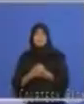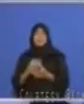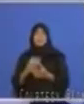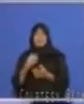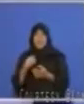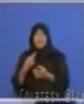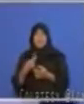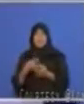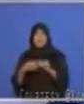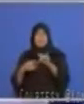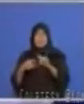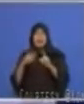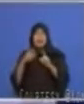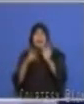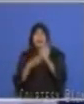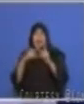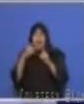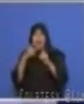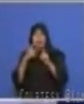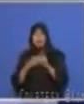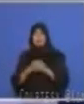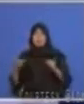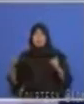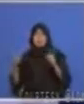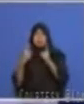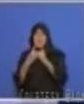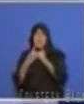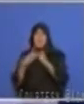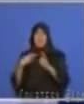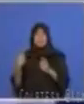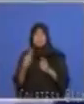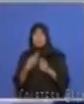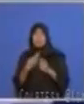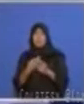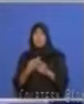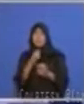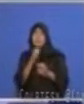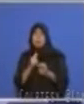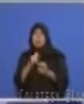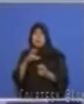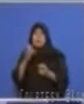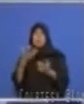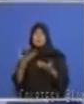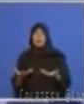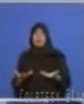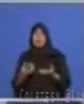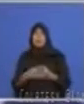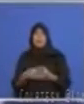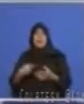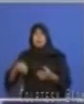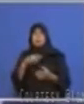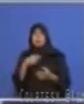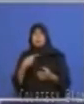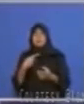dan Pak NH yang mempertemukan kami bukan siapa dapat apa tapi bagi kami